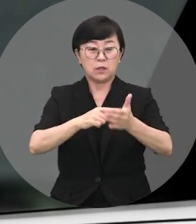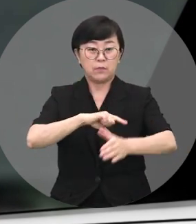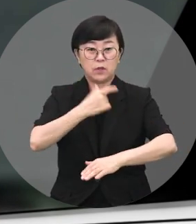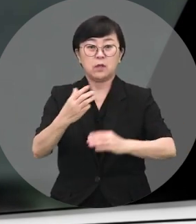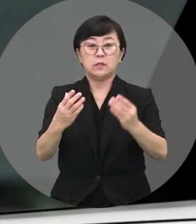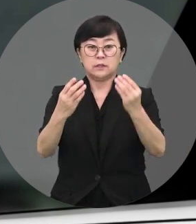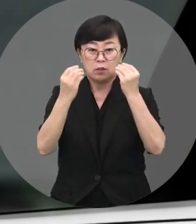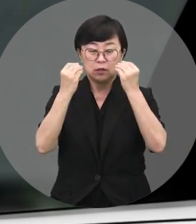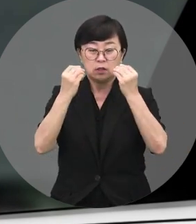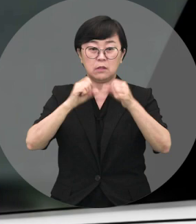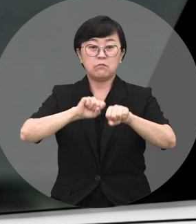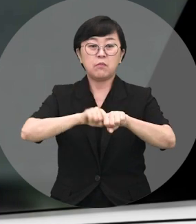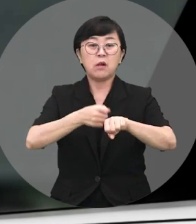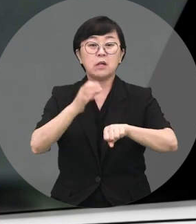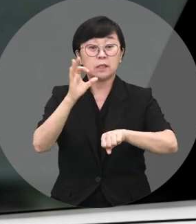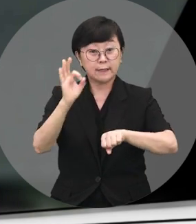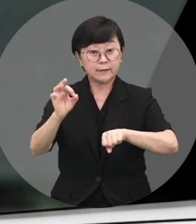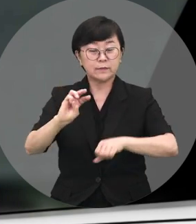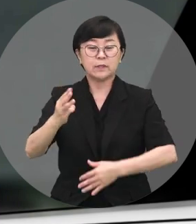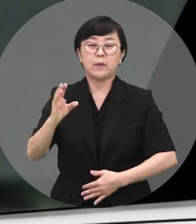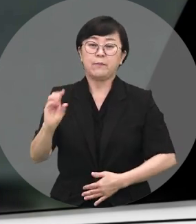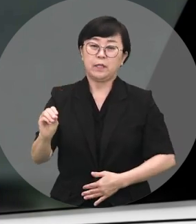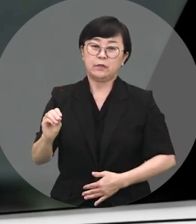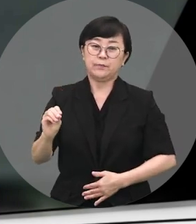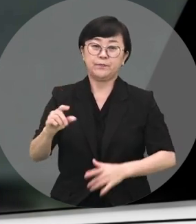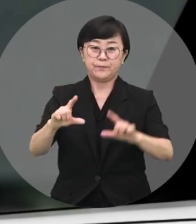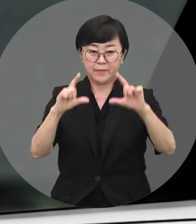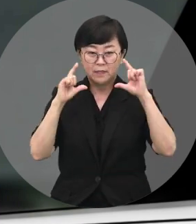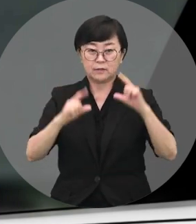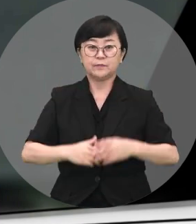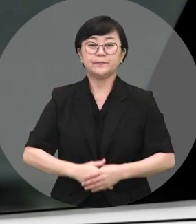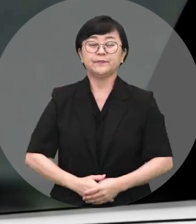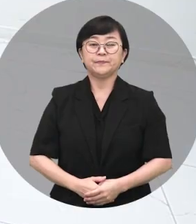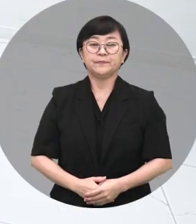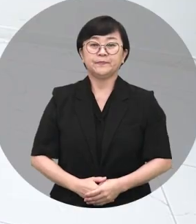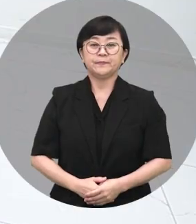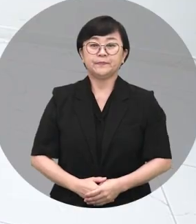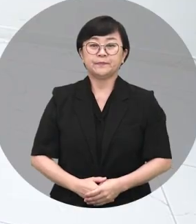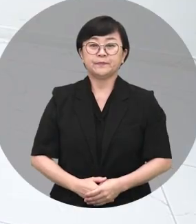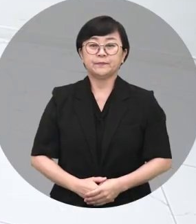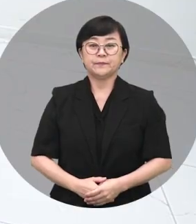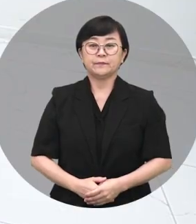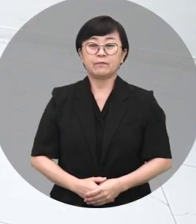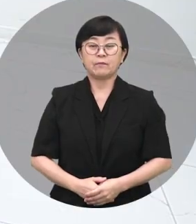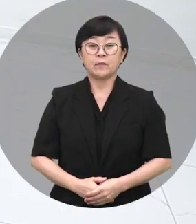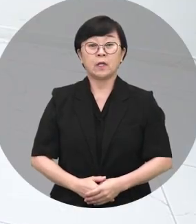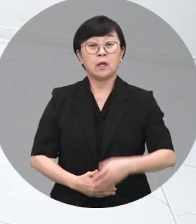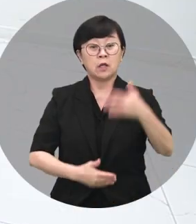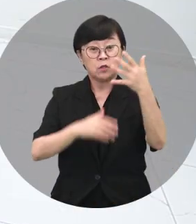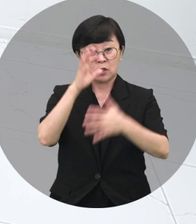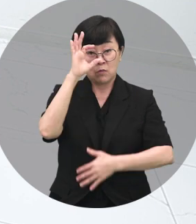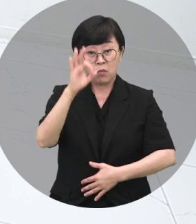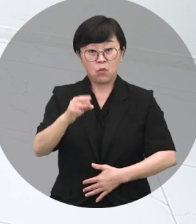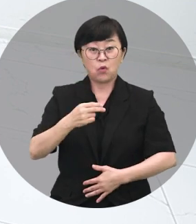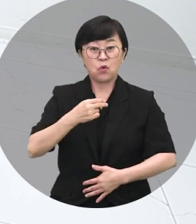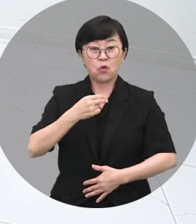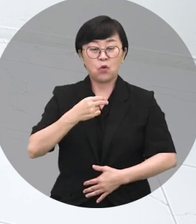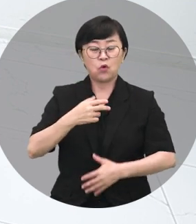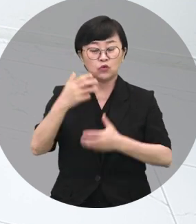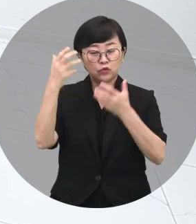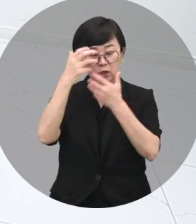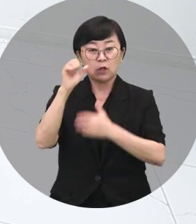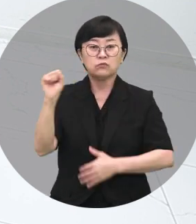행정처분에 형사처벌로 벌금 300만 원을 선고했습니다. 네, 영상 보니까요. 숙취운전도